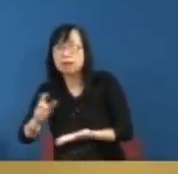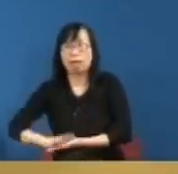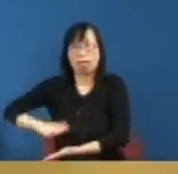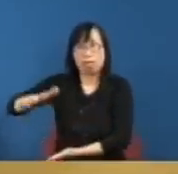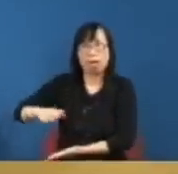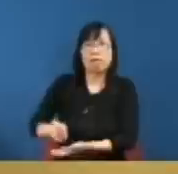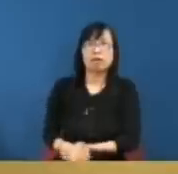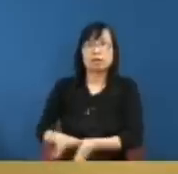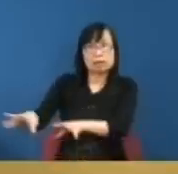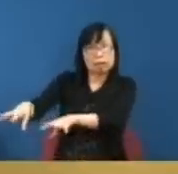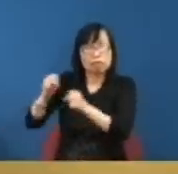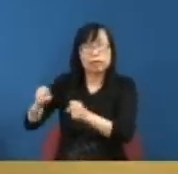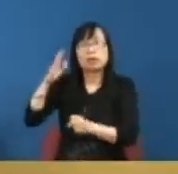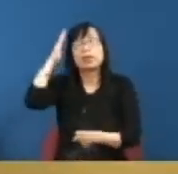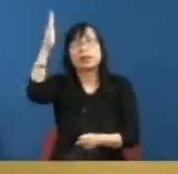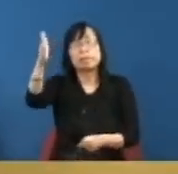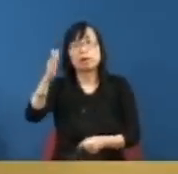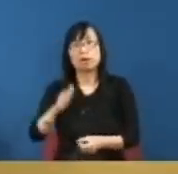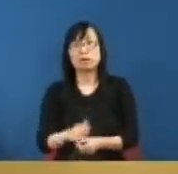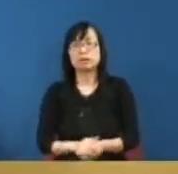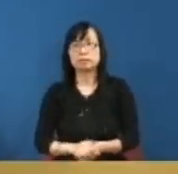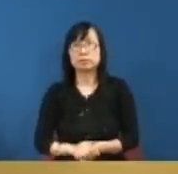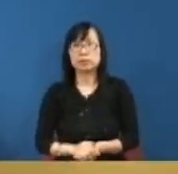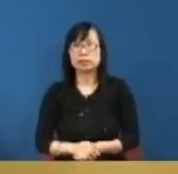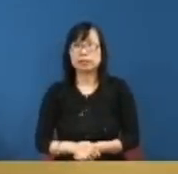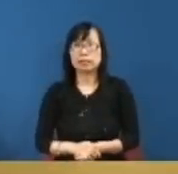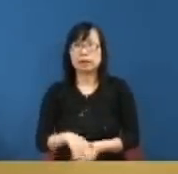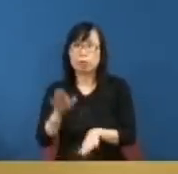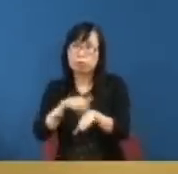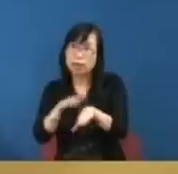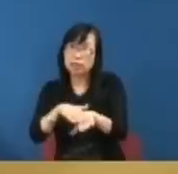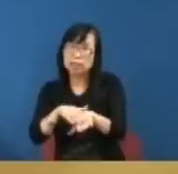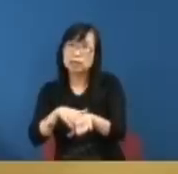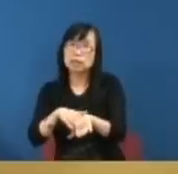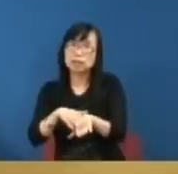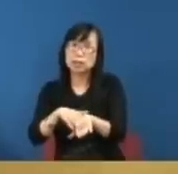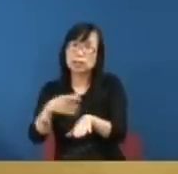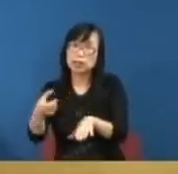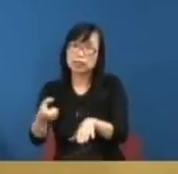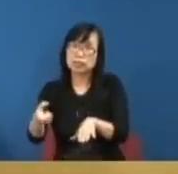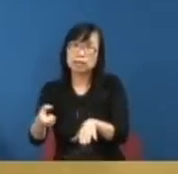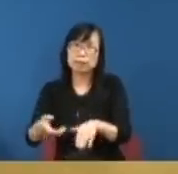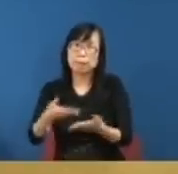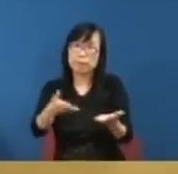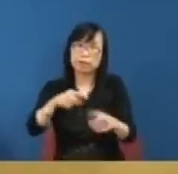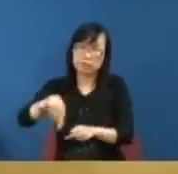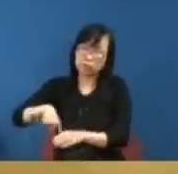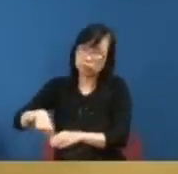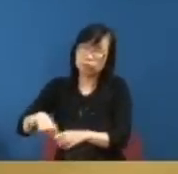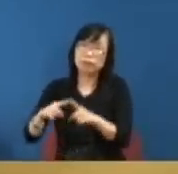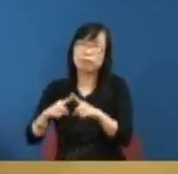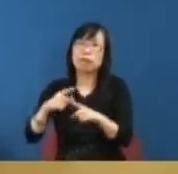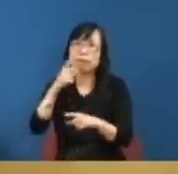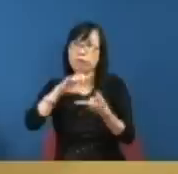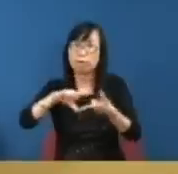達，救翻佢哋，然後希望佢哋食剩嘅廚餘益到窮人嘅方法咧